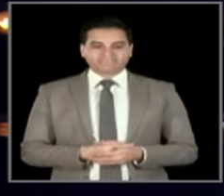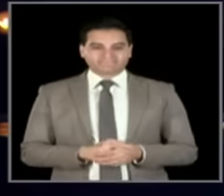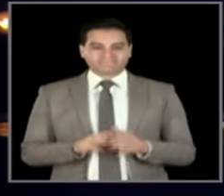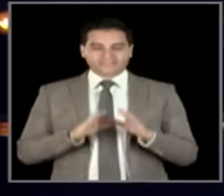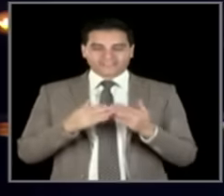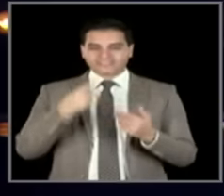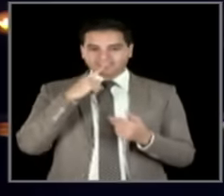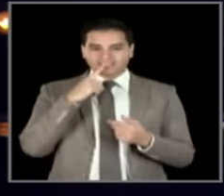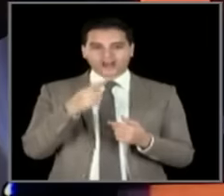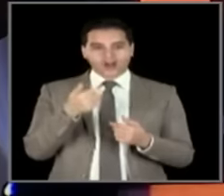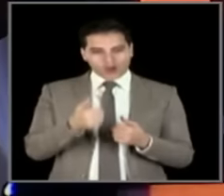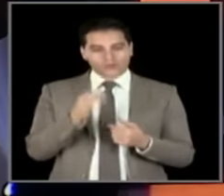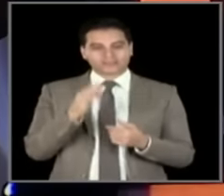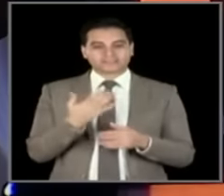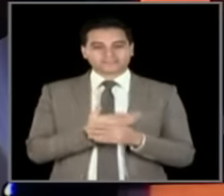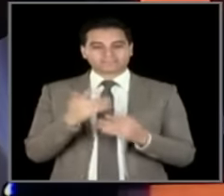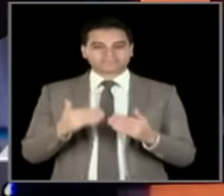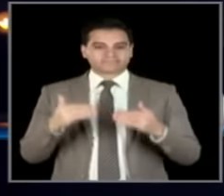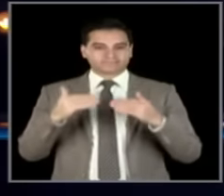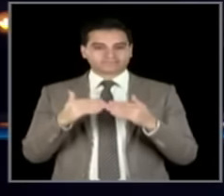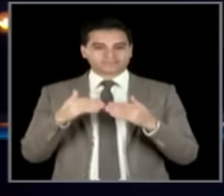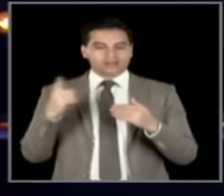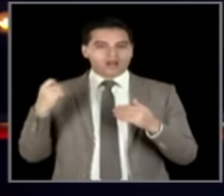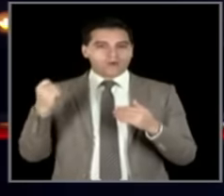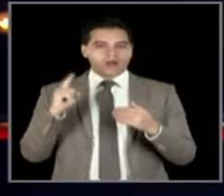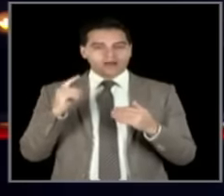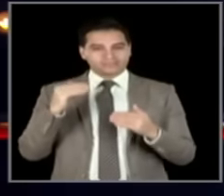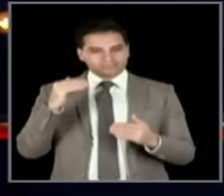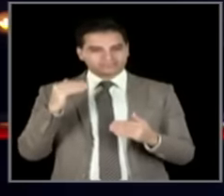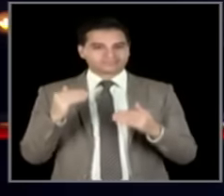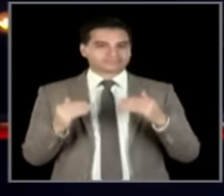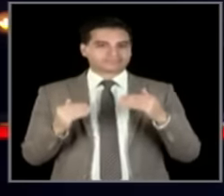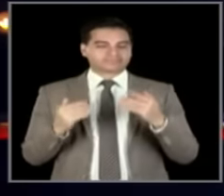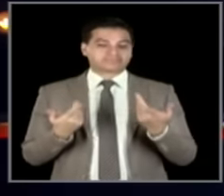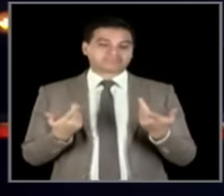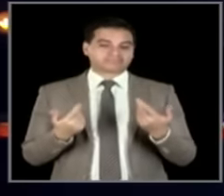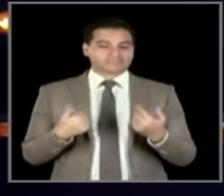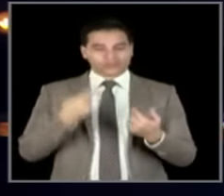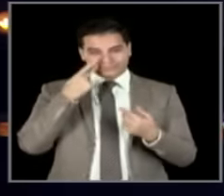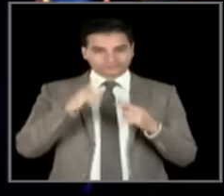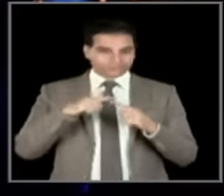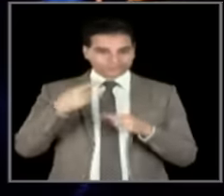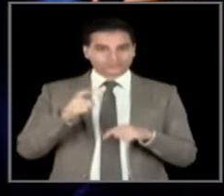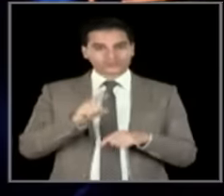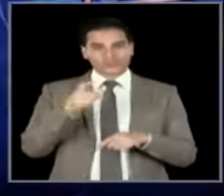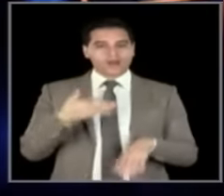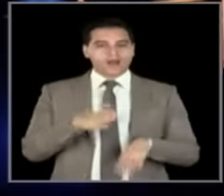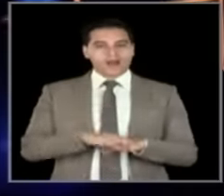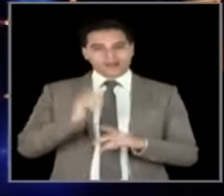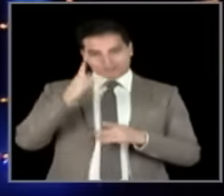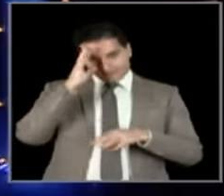إن الماتش مش إقصائي. آخر سؤال في الفقرة سرعة البديهة، والسؤال هو